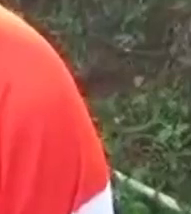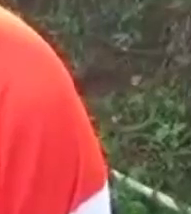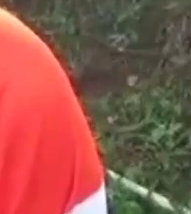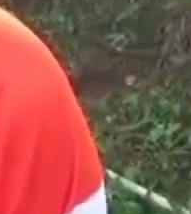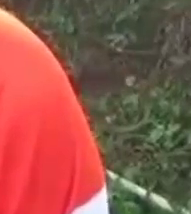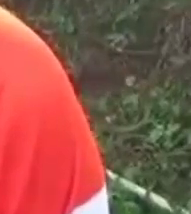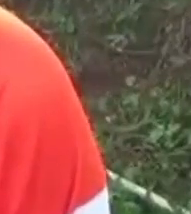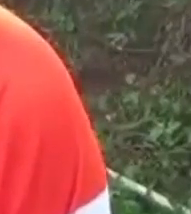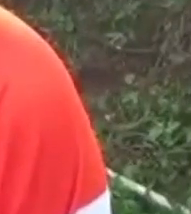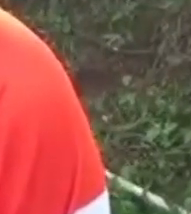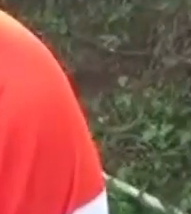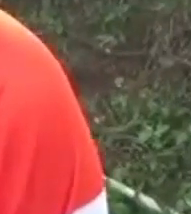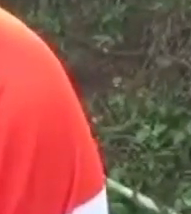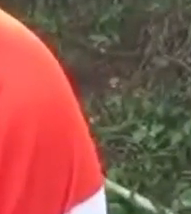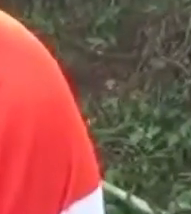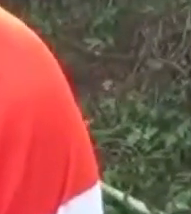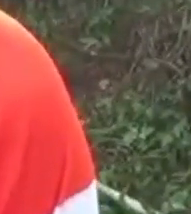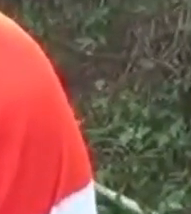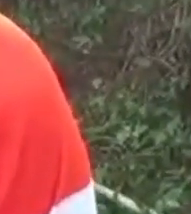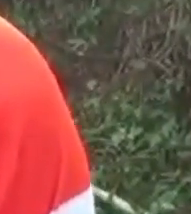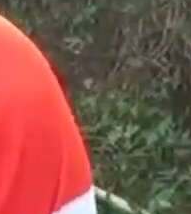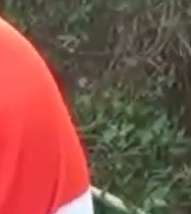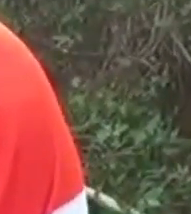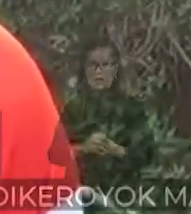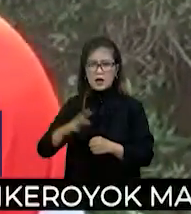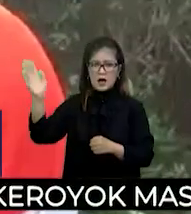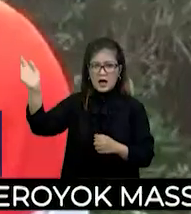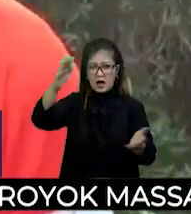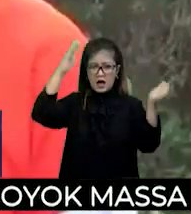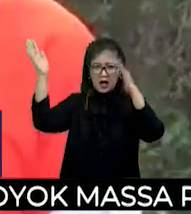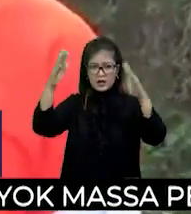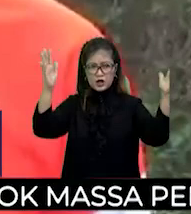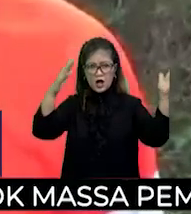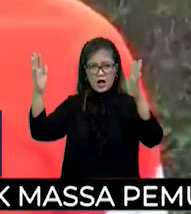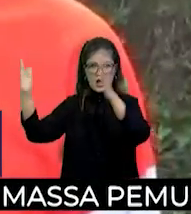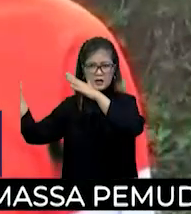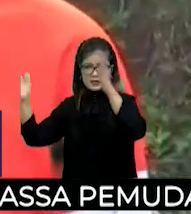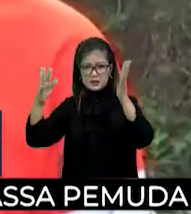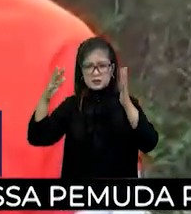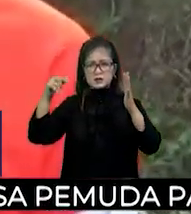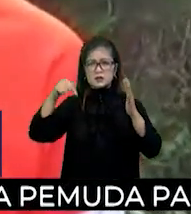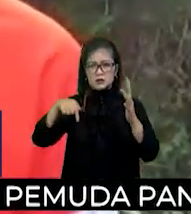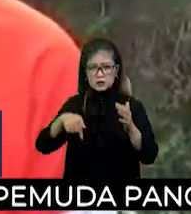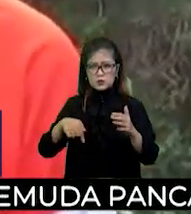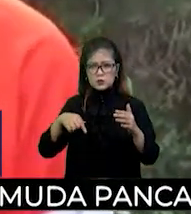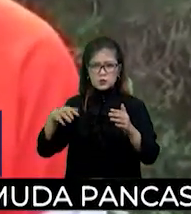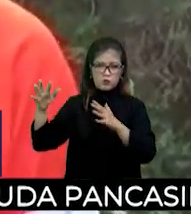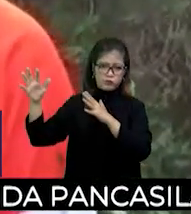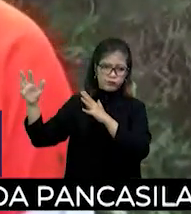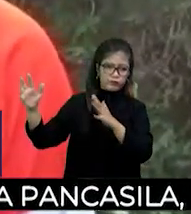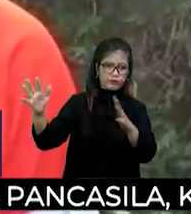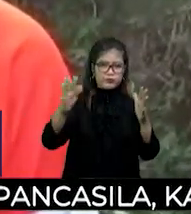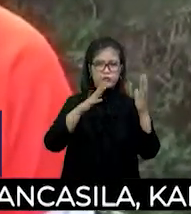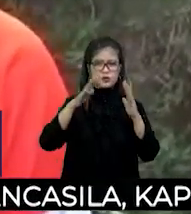karena cuacanya agak jelek, angin agak besar, angin dari kiri, dari kanan, anginnya dari kanan, itu mungkin susah